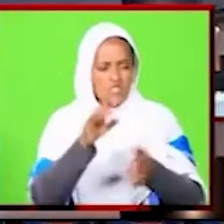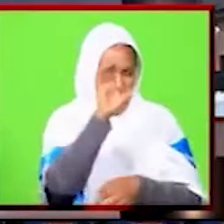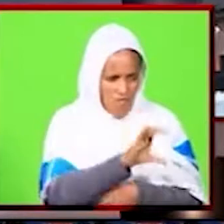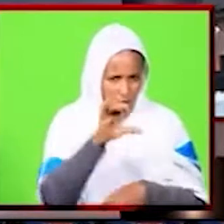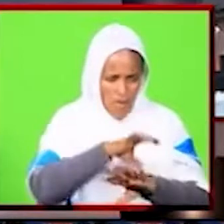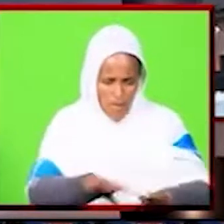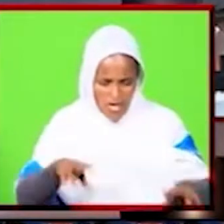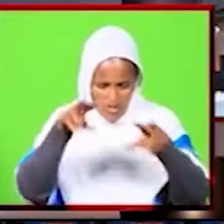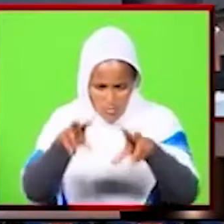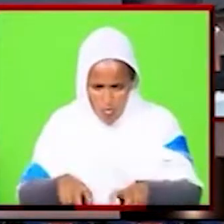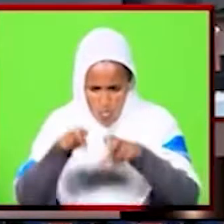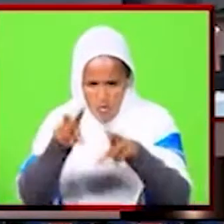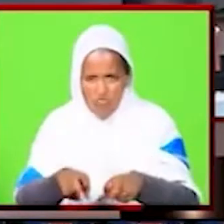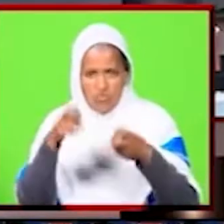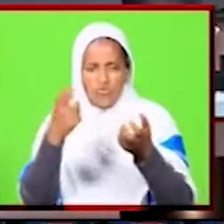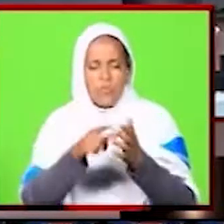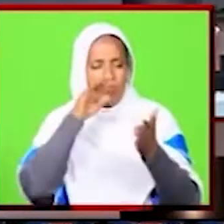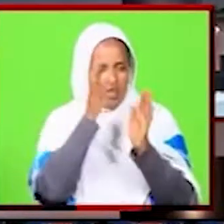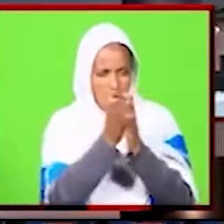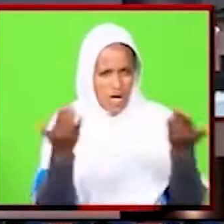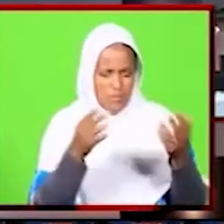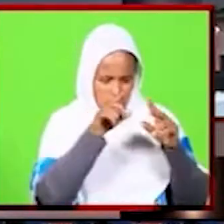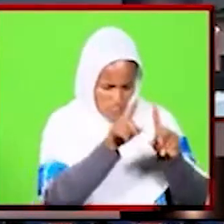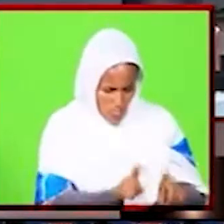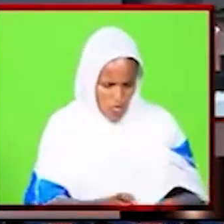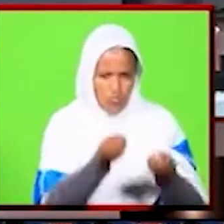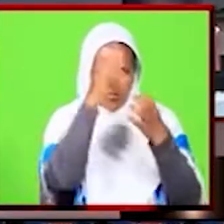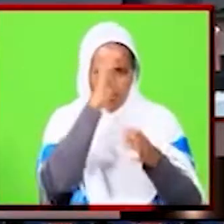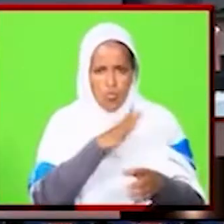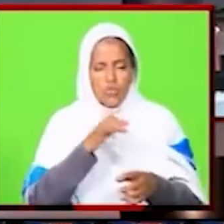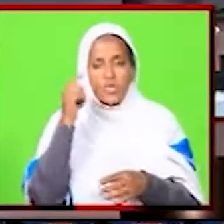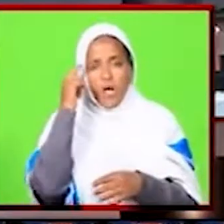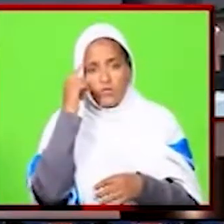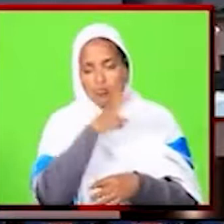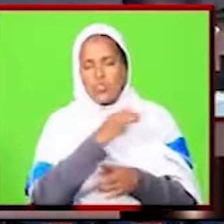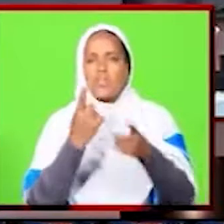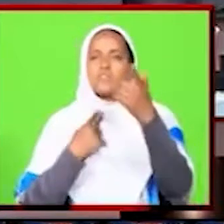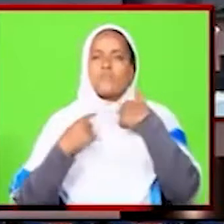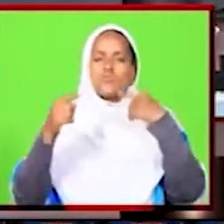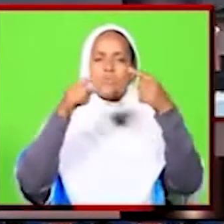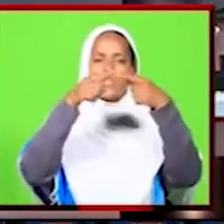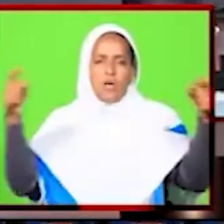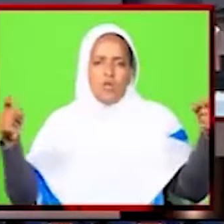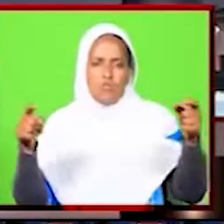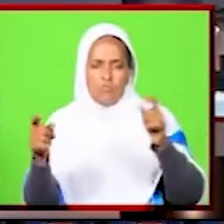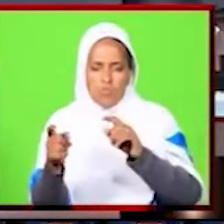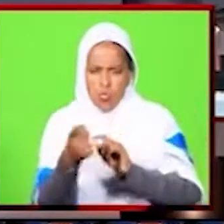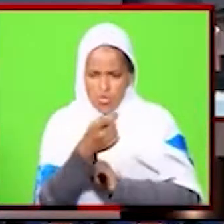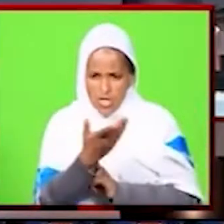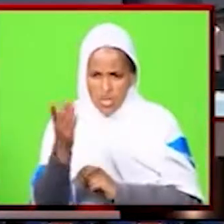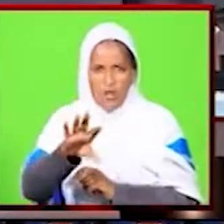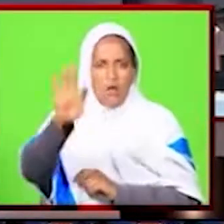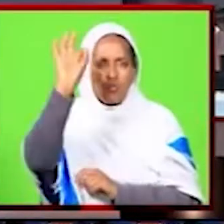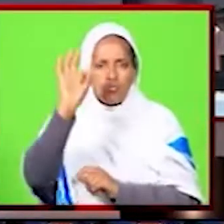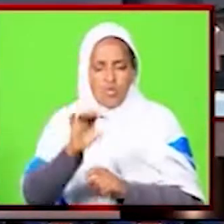ይህን ለማሳየት ማስረጃ ፍለጋ መሬትን የሚቆፍሩ መዛግብትን የሚመረምሩ ብዙ ሰዎች ካሰቡትና ከተመኙት በተቃራኒ